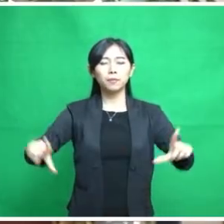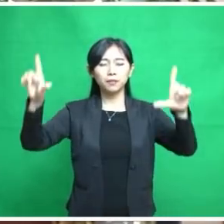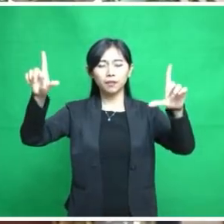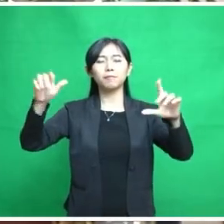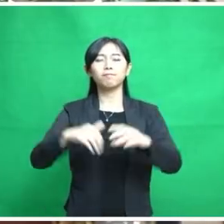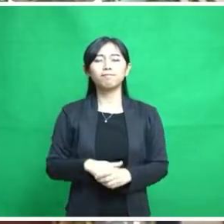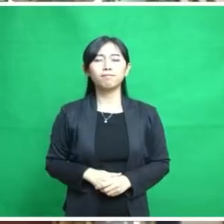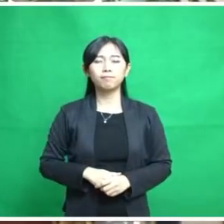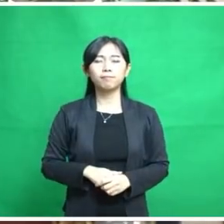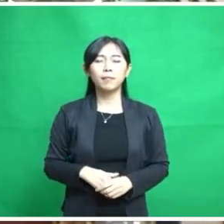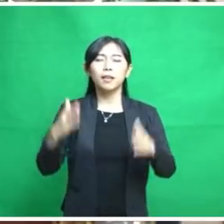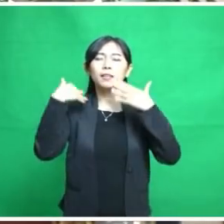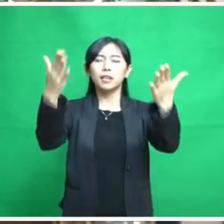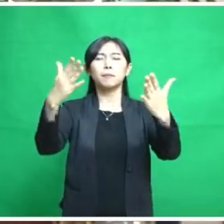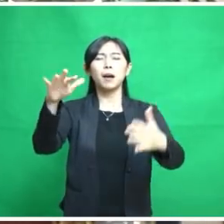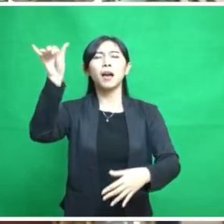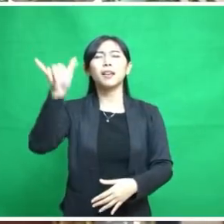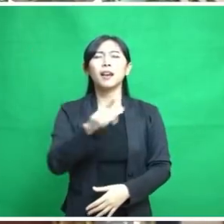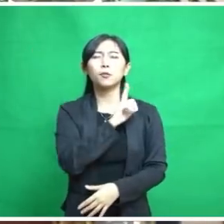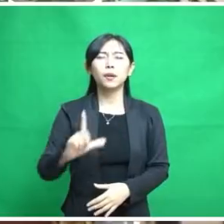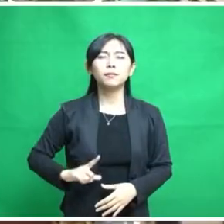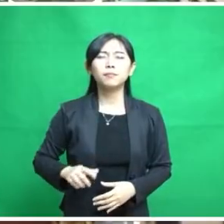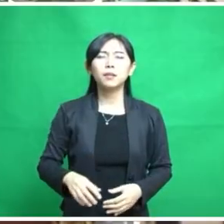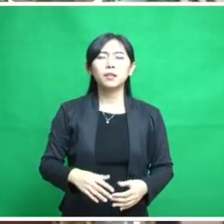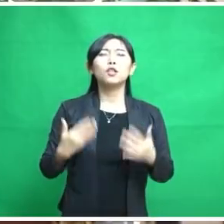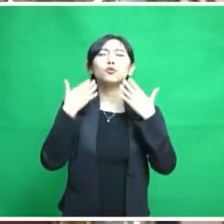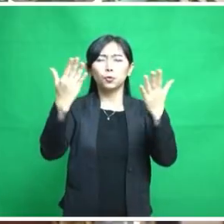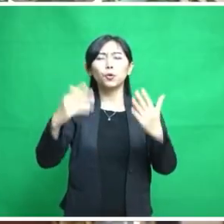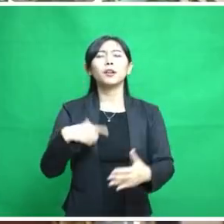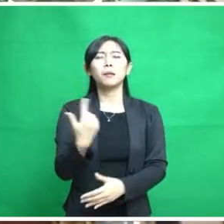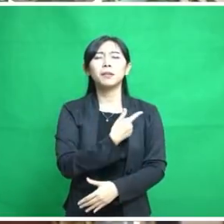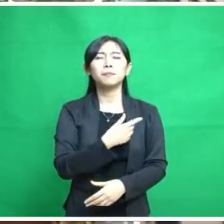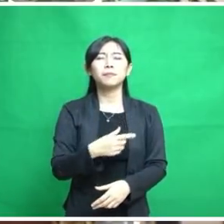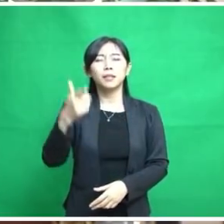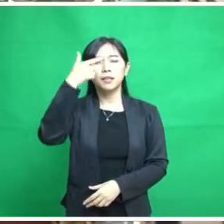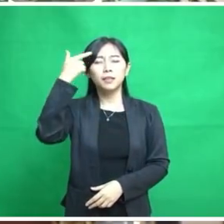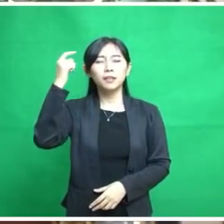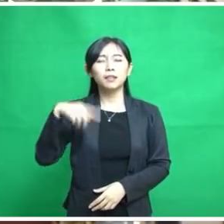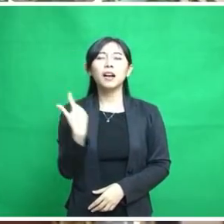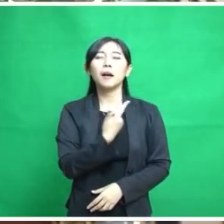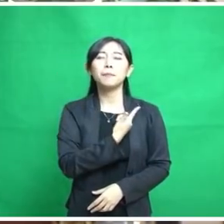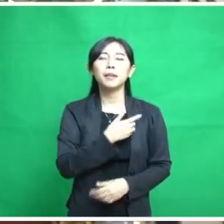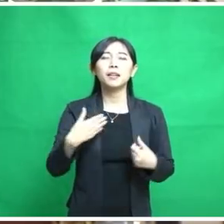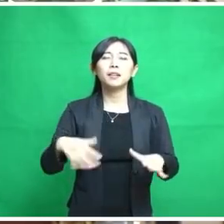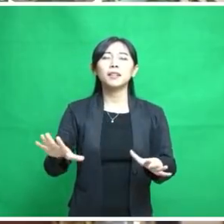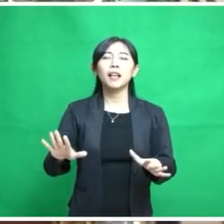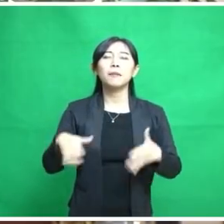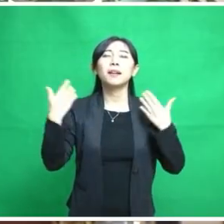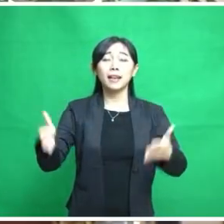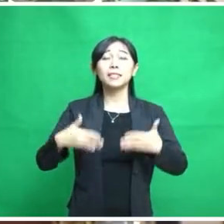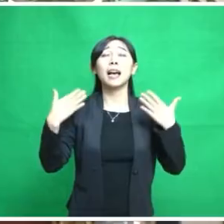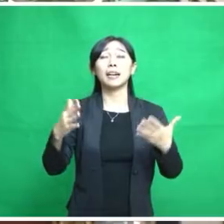rahimi. Terimalah ya Tuhan rasa syukur kami, sebab kami telah merasakan kekayaan